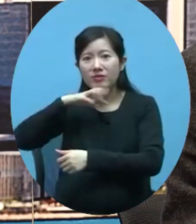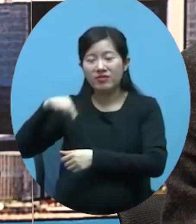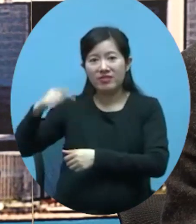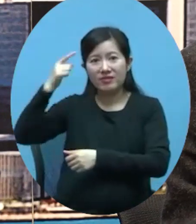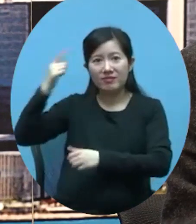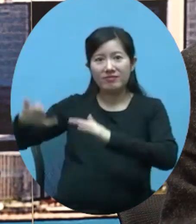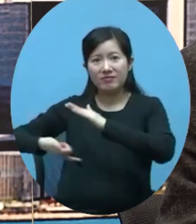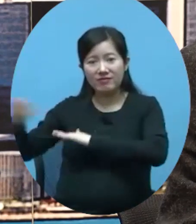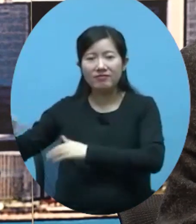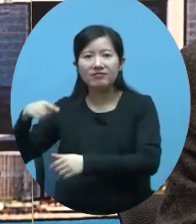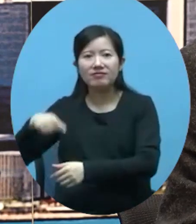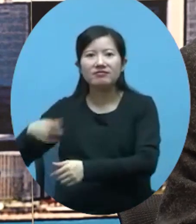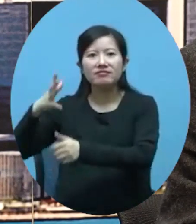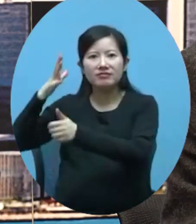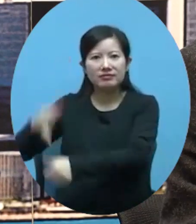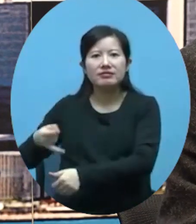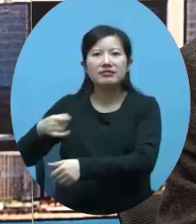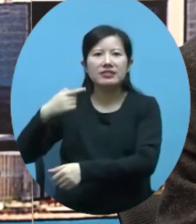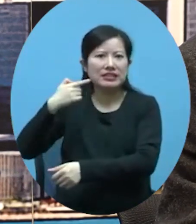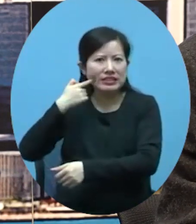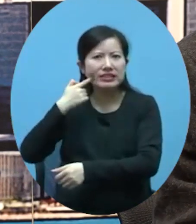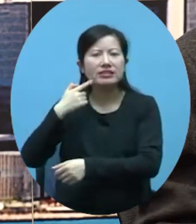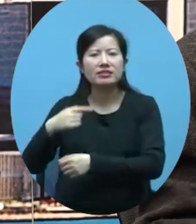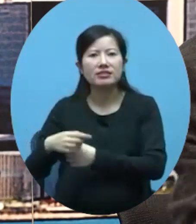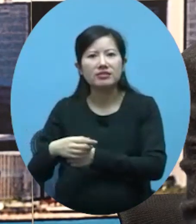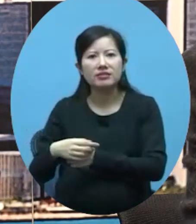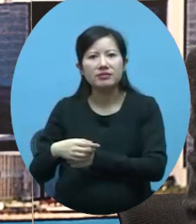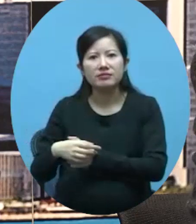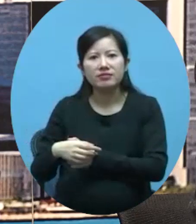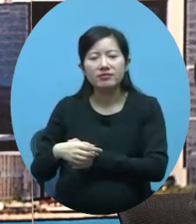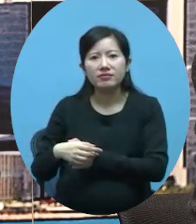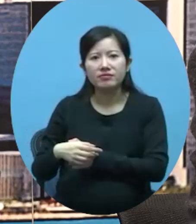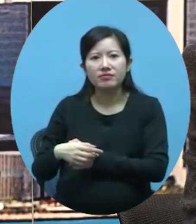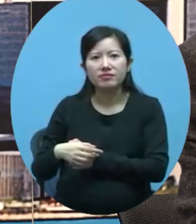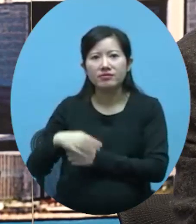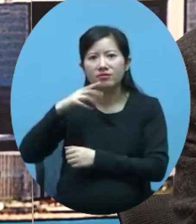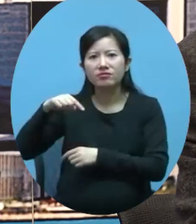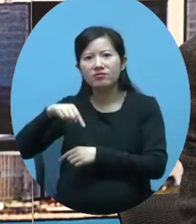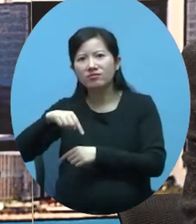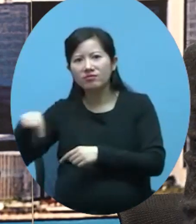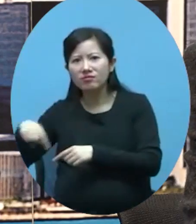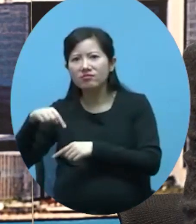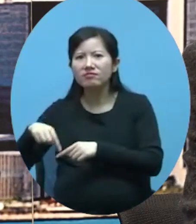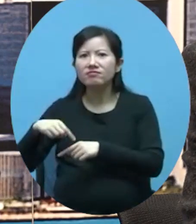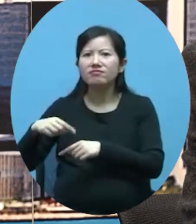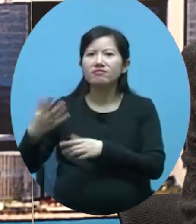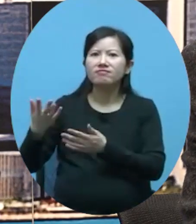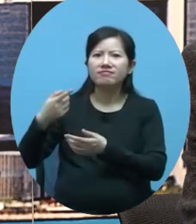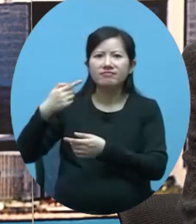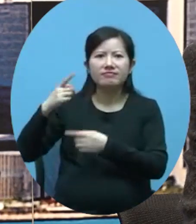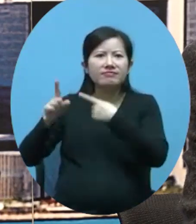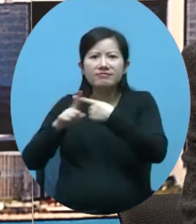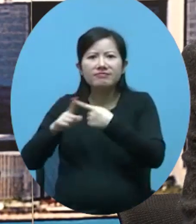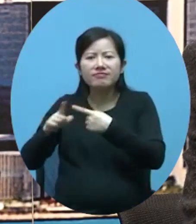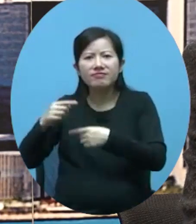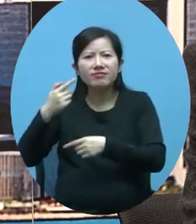那個懲罰是要鮮明和明顯那當然如果這些整體的背景都是他們不是那些高風險的人士呢